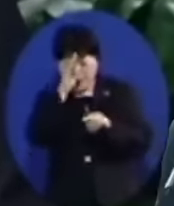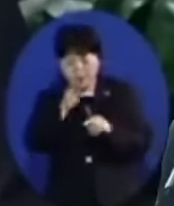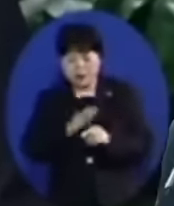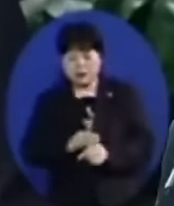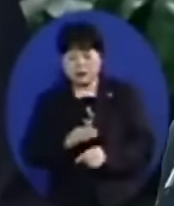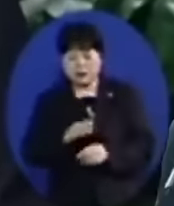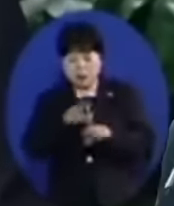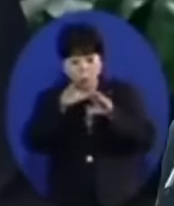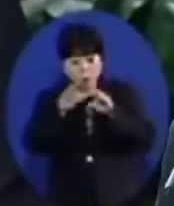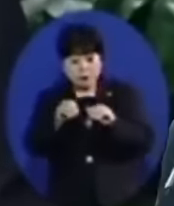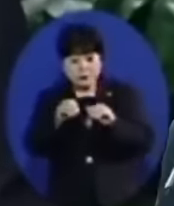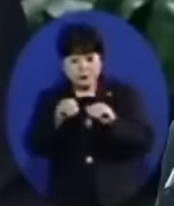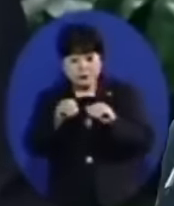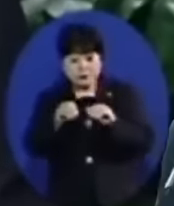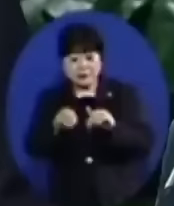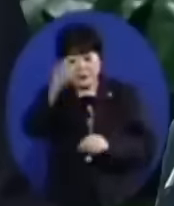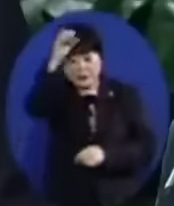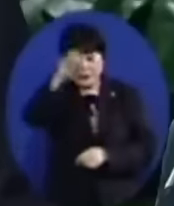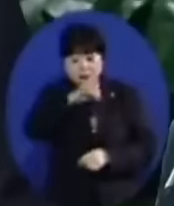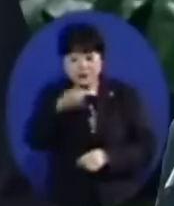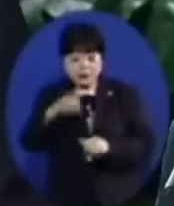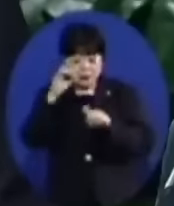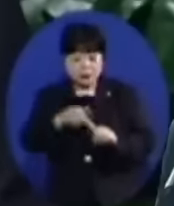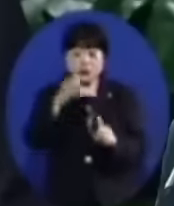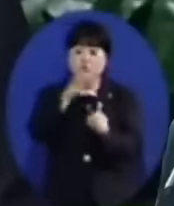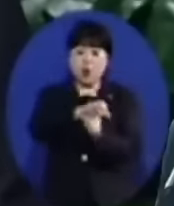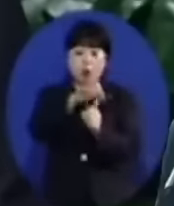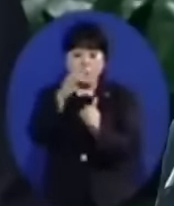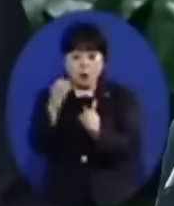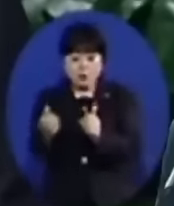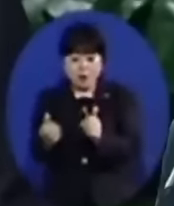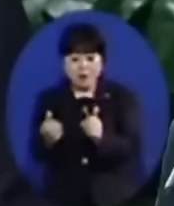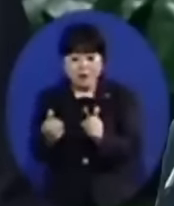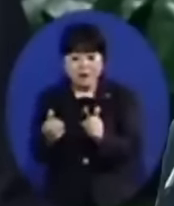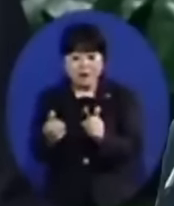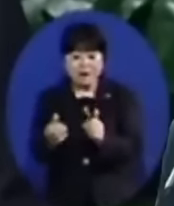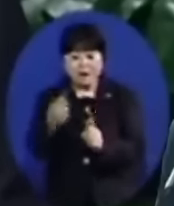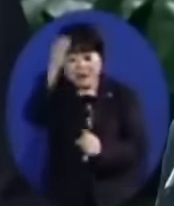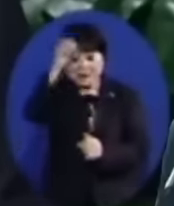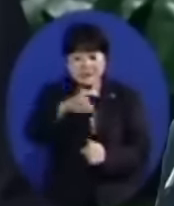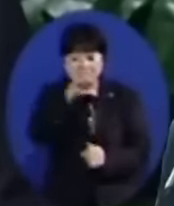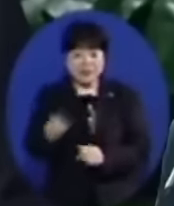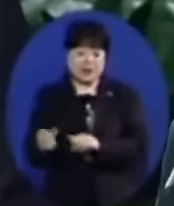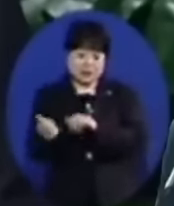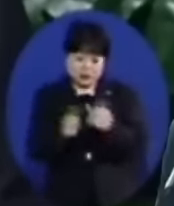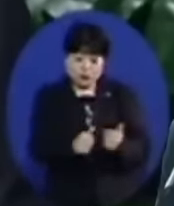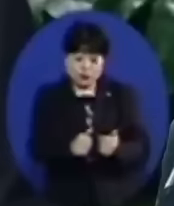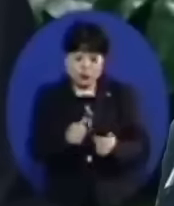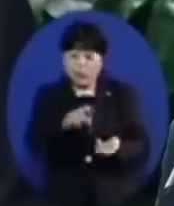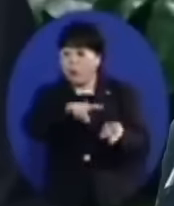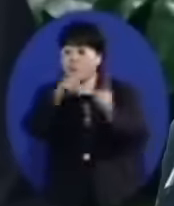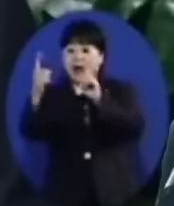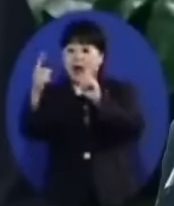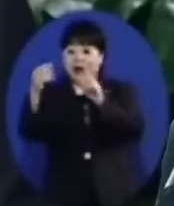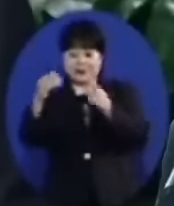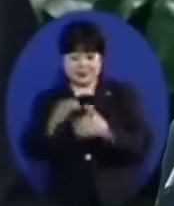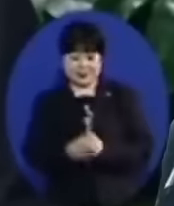청산해버리는 것입니다. 십자가에서 저주를 다 벗어버린 것입니다. 십자가에서 죽고 이미 부활해버린